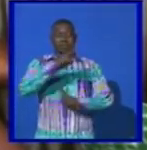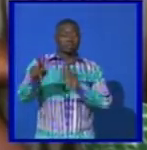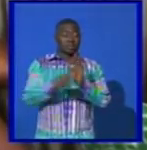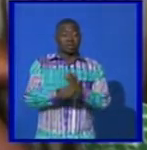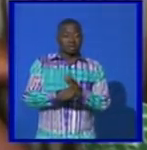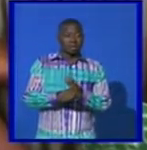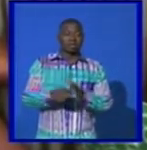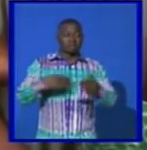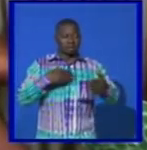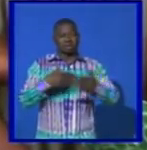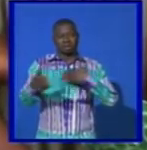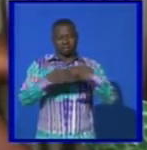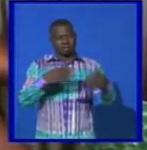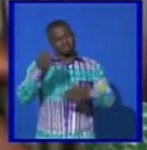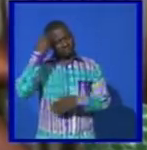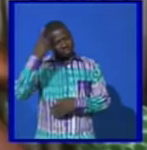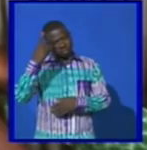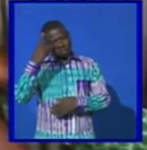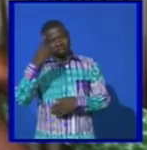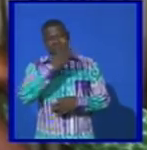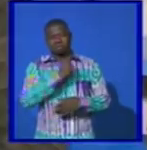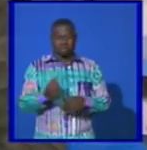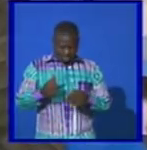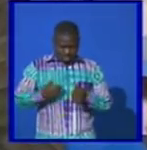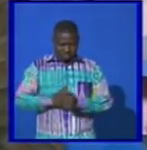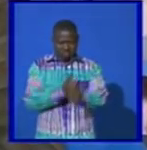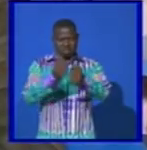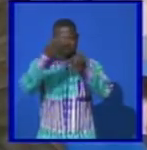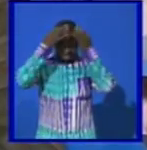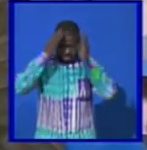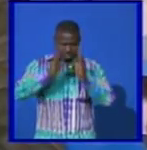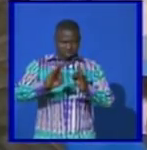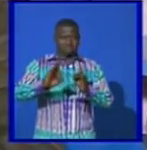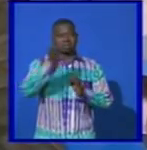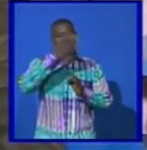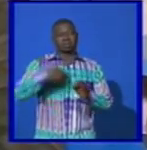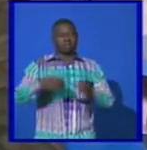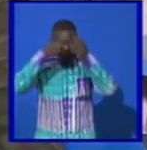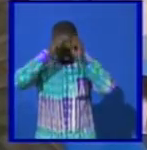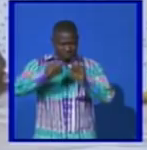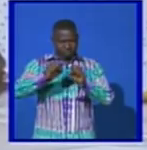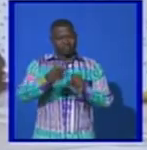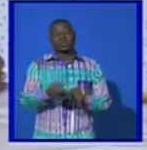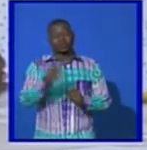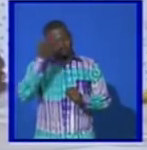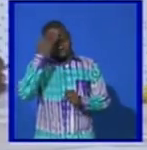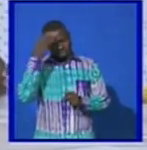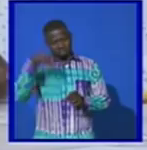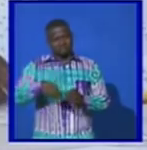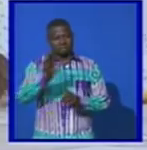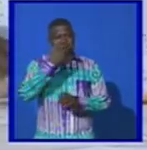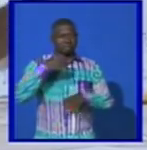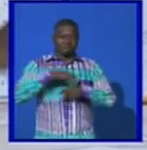même vraiment les décisions donc des pouvoirs publics. Conscient que l'intégration économique ne doit pas se limiter aux